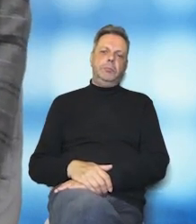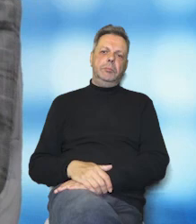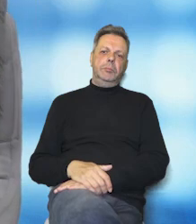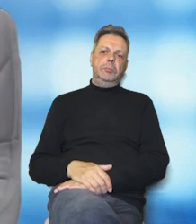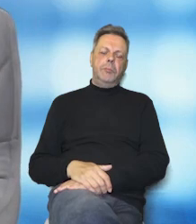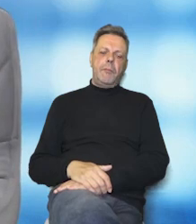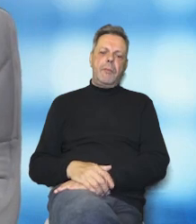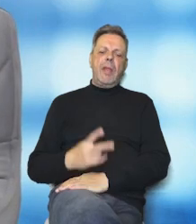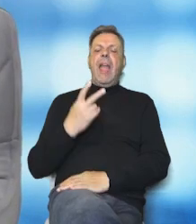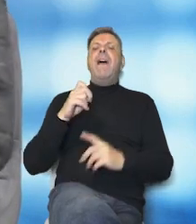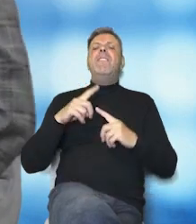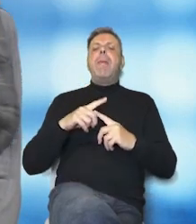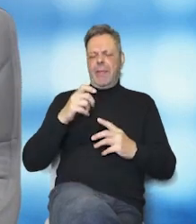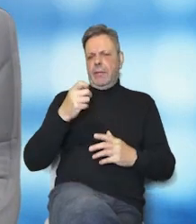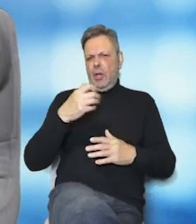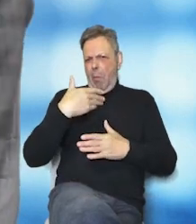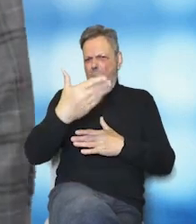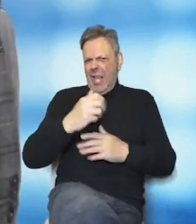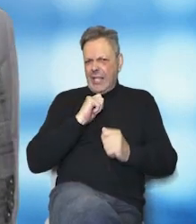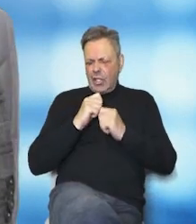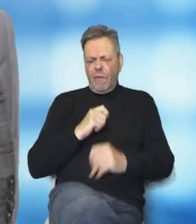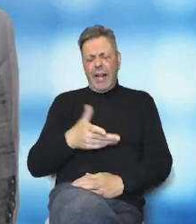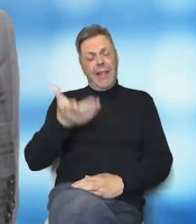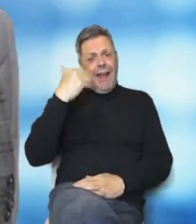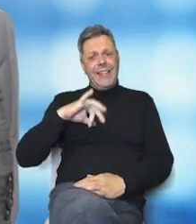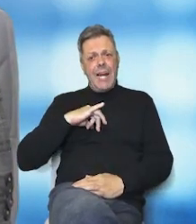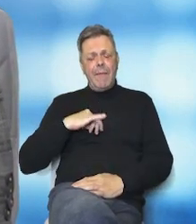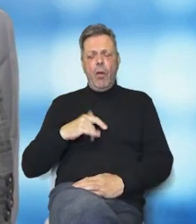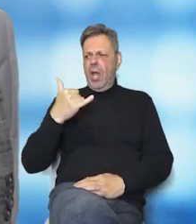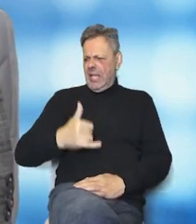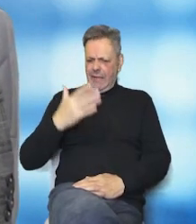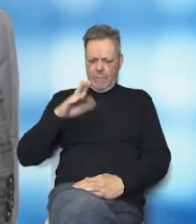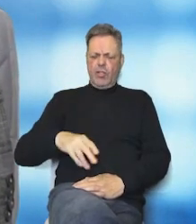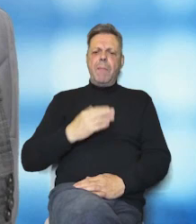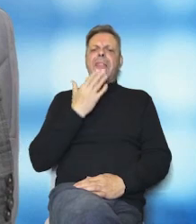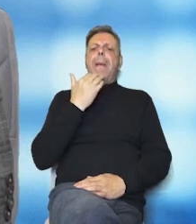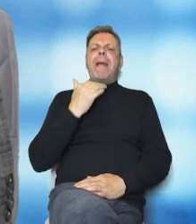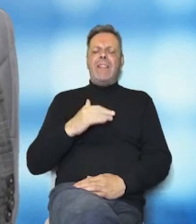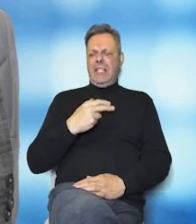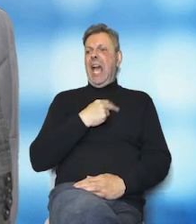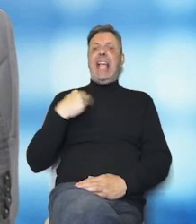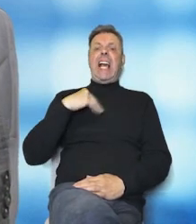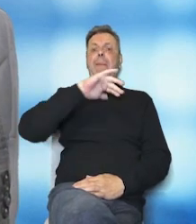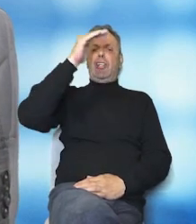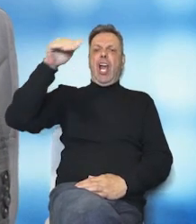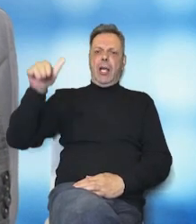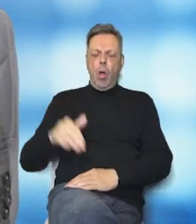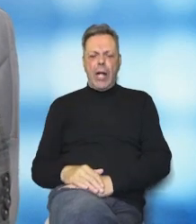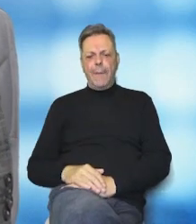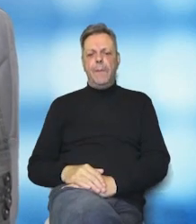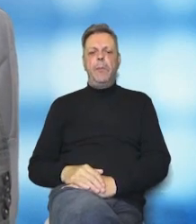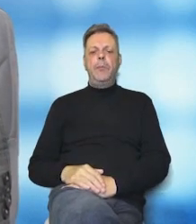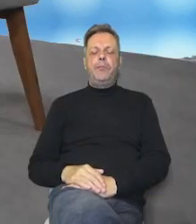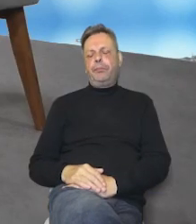biti kasniji, pa nećemo o njemu pričati. Zanimljivo je, sada ćete imati Medvednicu, tako, Zagrebačku goru ili ti, kako volimo